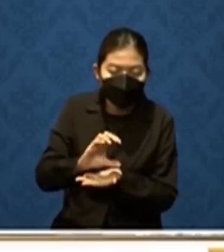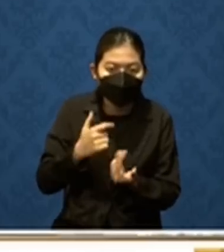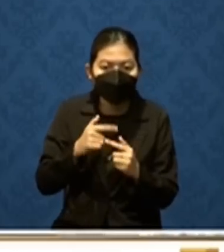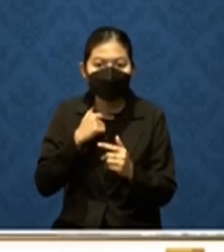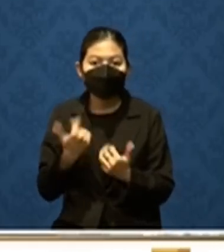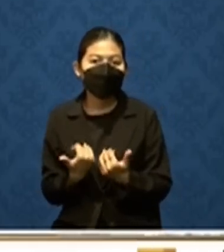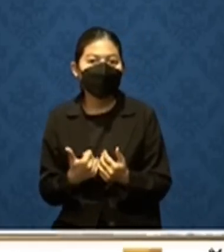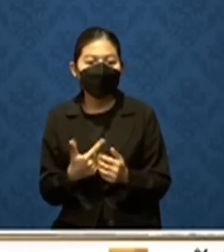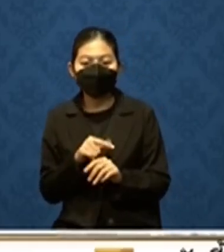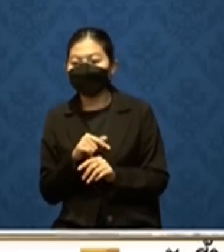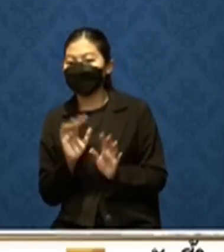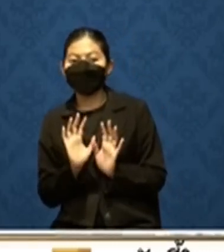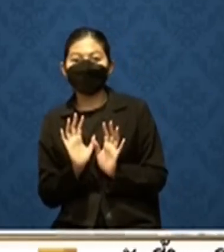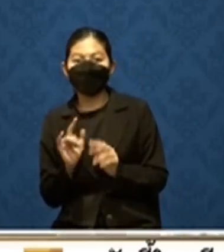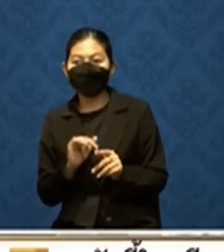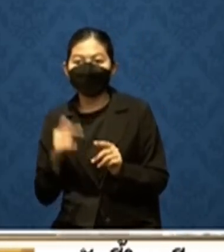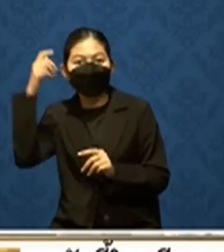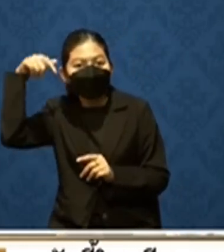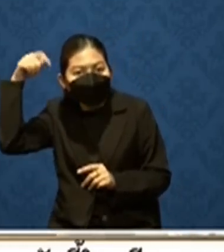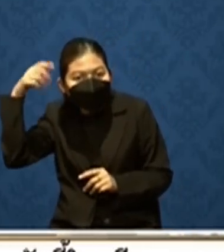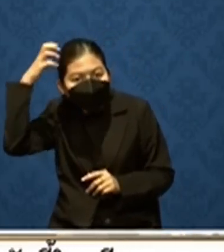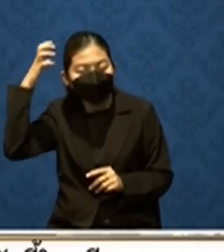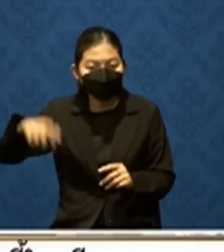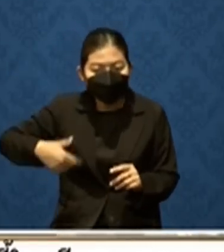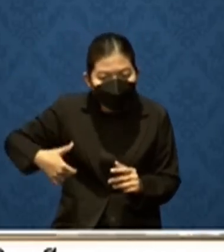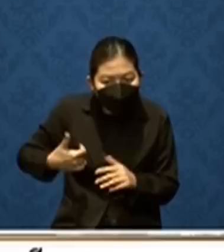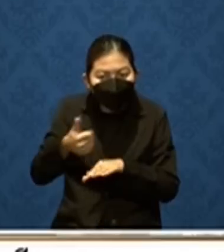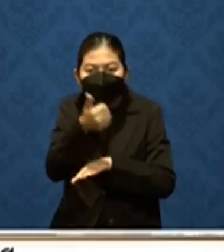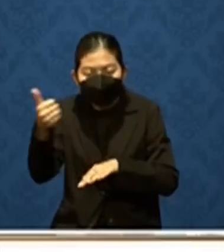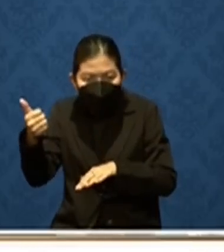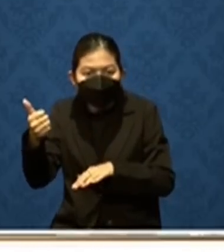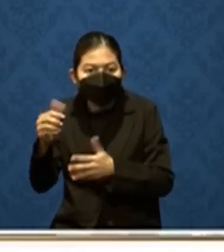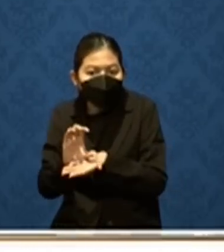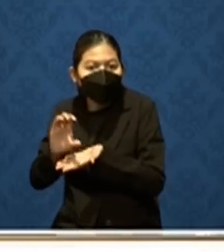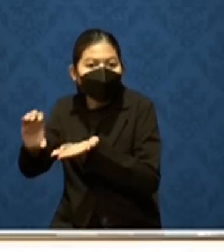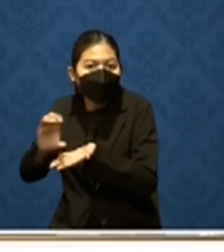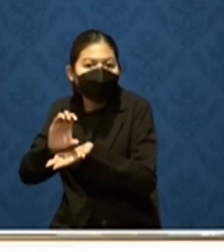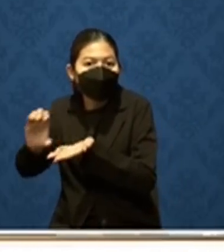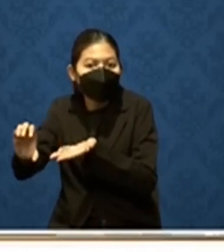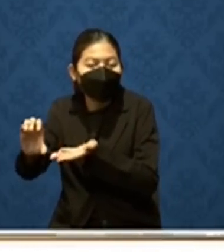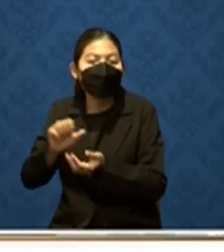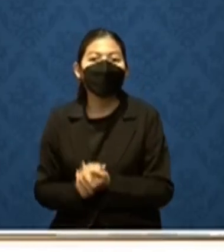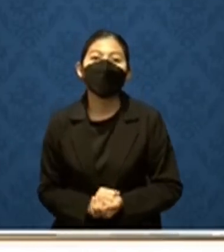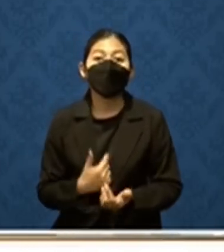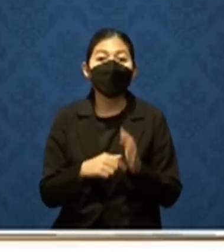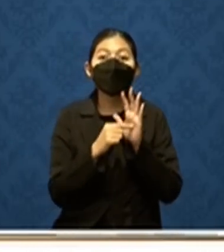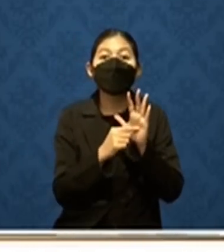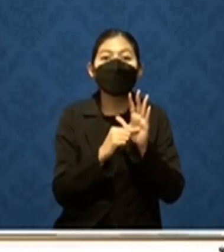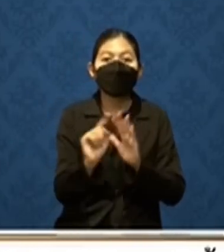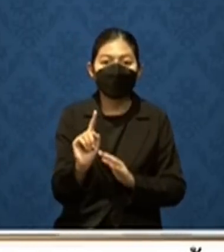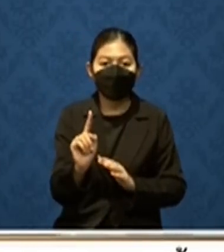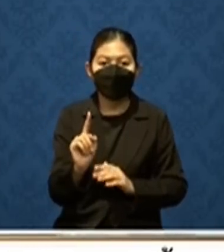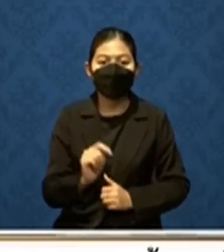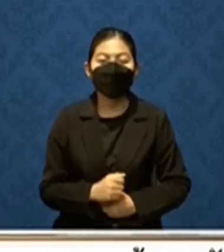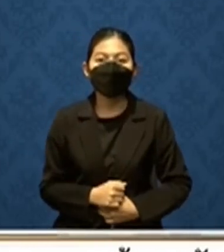บ้านหมดจะไปดูสหกรรมกลางของประเทศมีตัวอย่างที่ชัดเจนที่สุดครับขอ